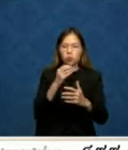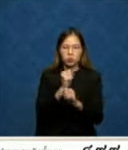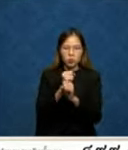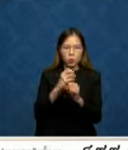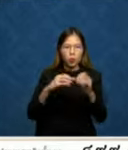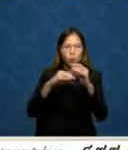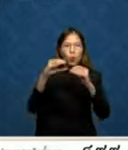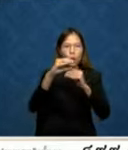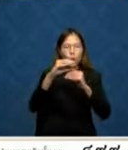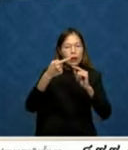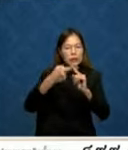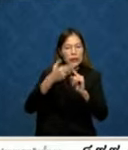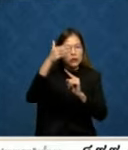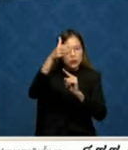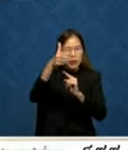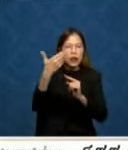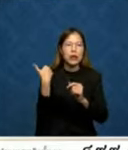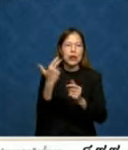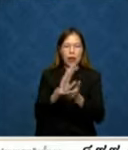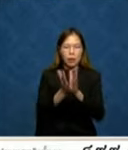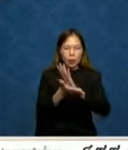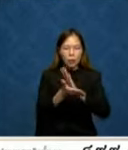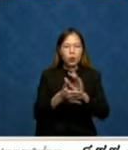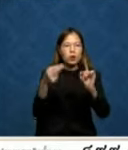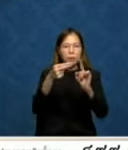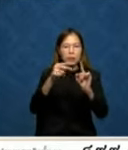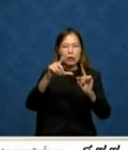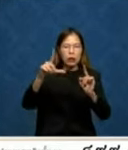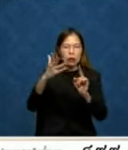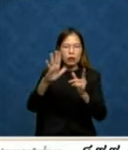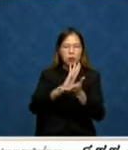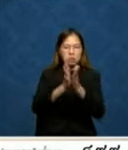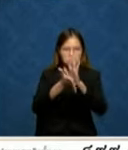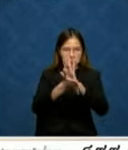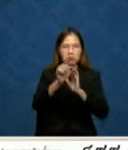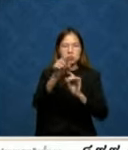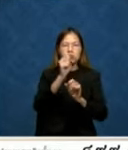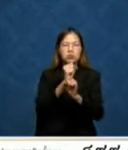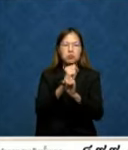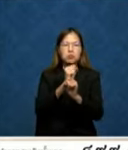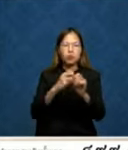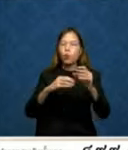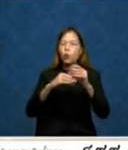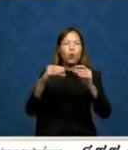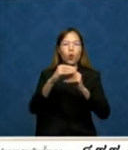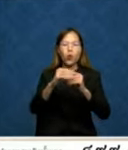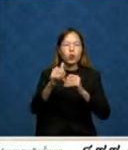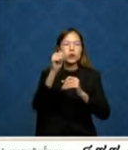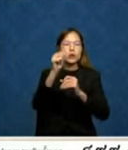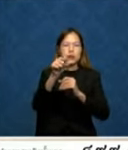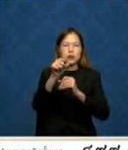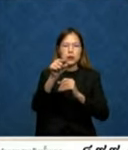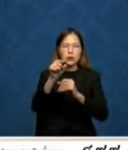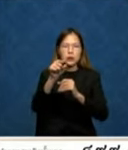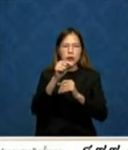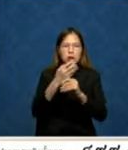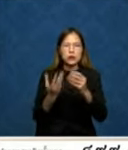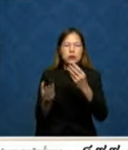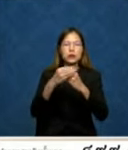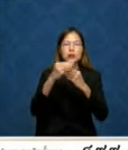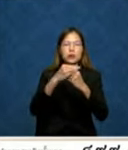การเดินหน้าจริงๆนะครับปรับลดเหลือ 10,000 ล้านสุดท้ายมันก็ต้องไปดำเนินการในโครงการเดียวกันคือมีการเติมเงิน